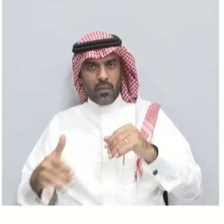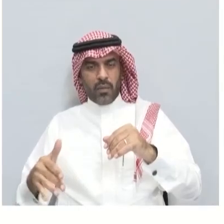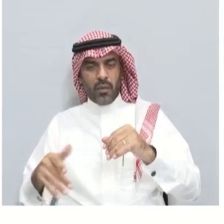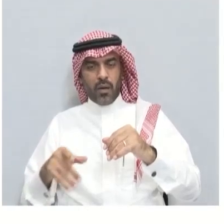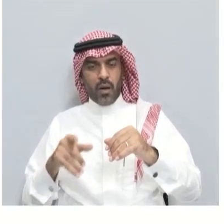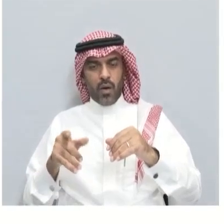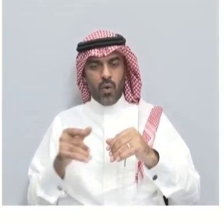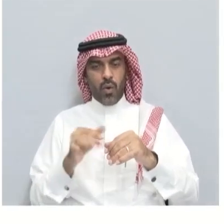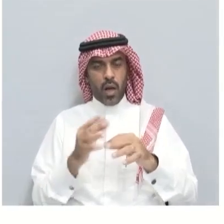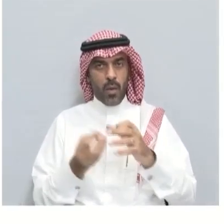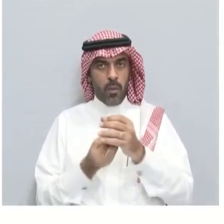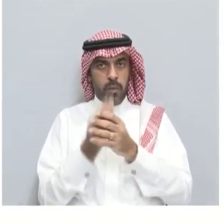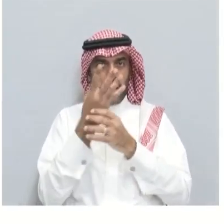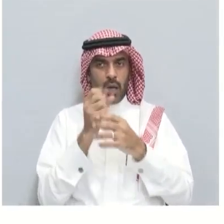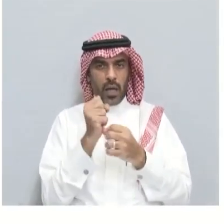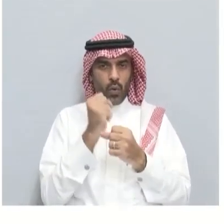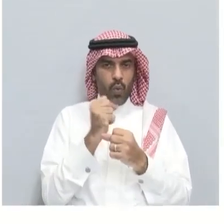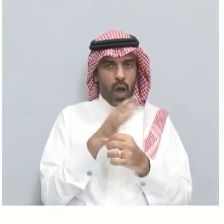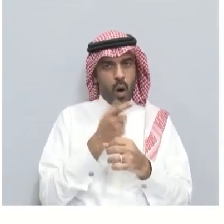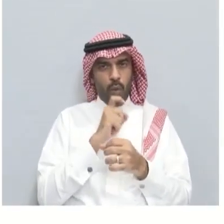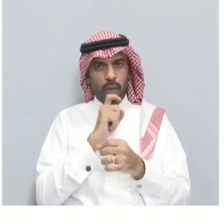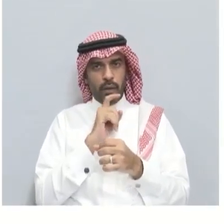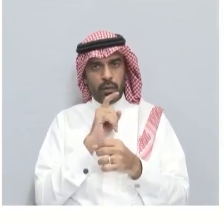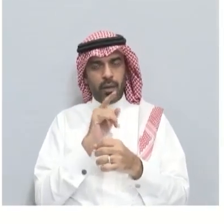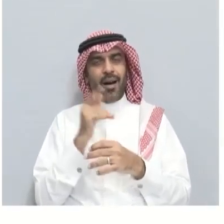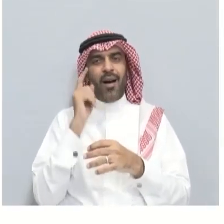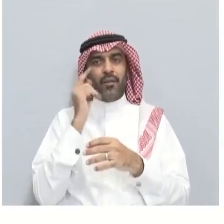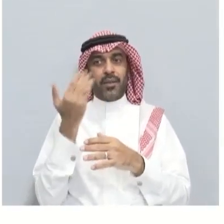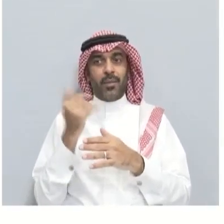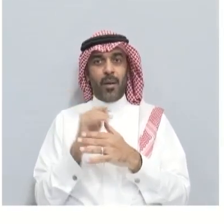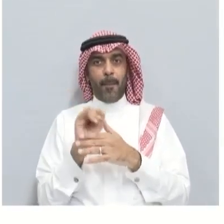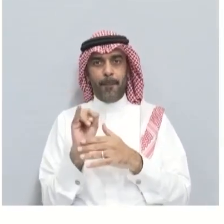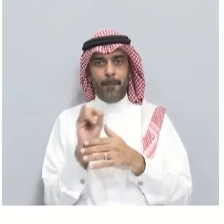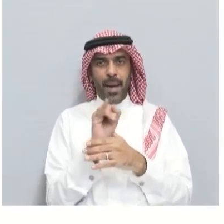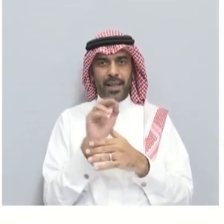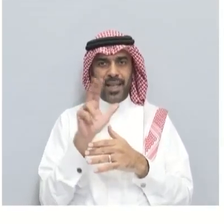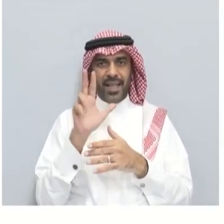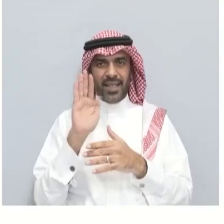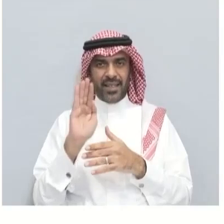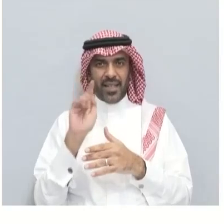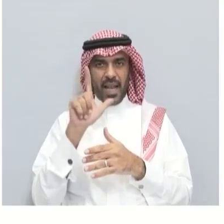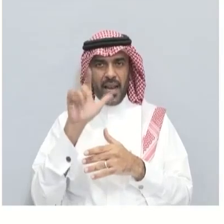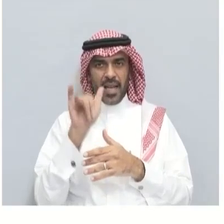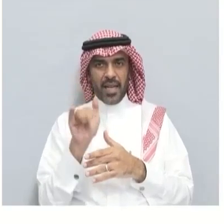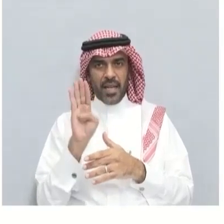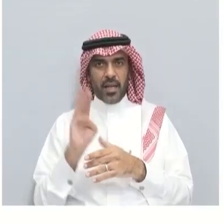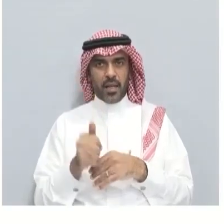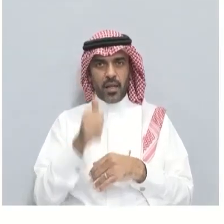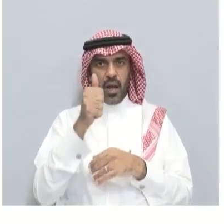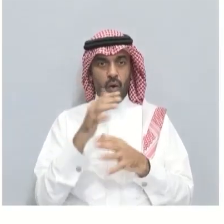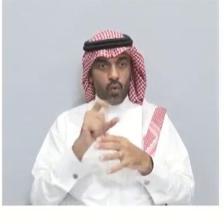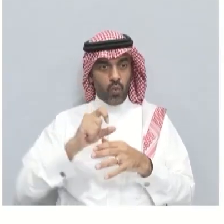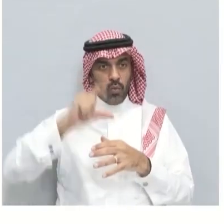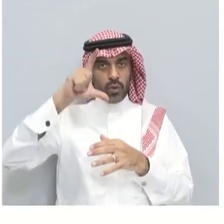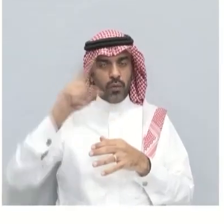غليه بالسلكه حبست ماذا الغازات ادى الى ثوران ماذا شديد لكن اذا كانت قليله في الس ثوران شديد وبالتالي انخفاض